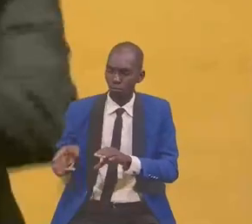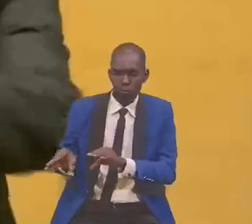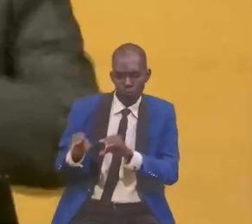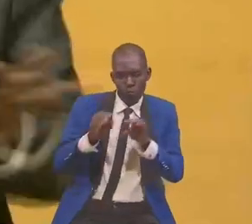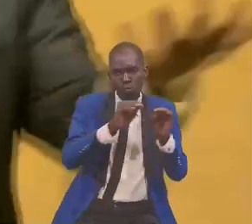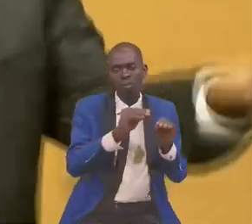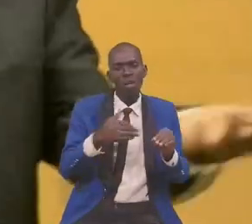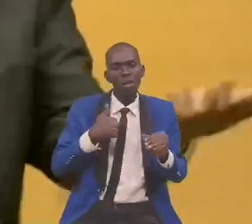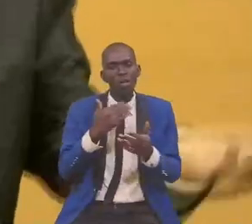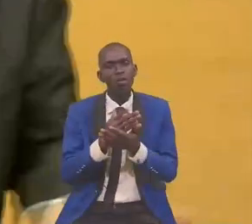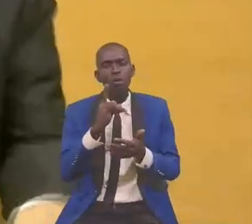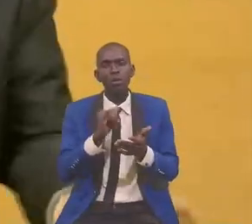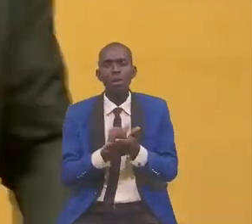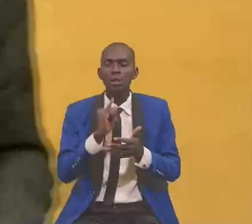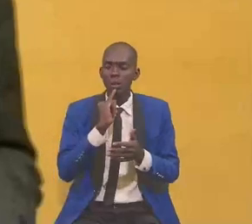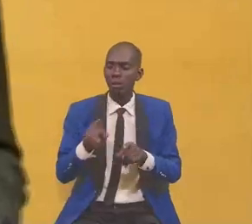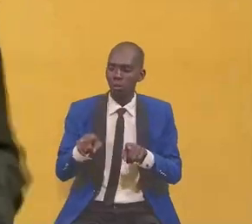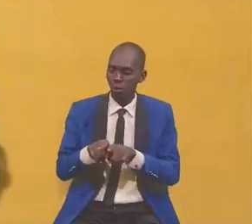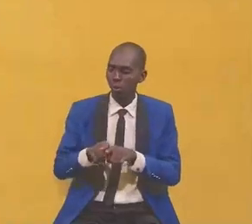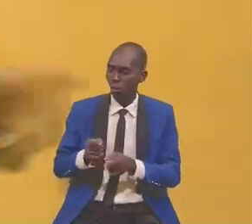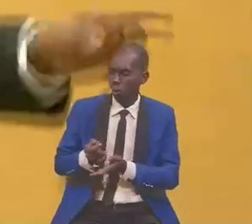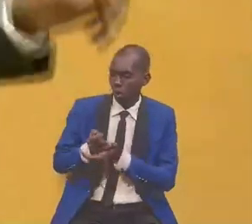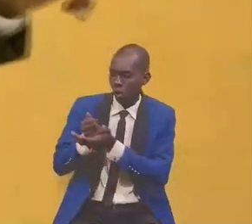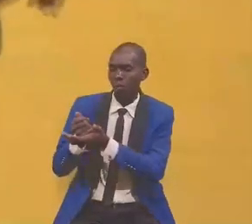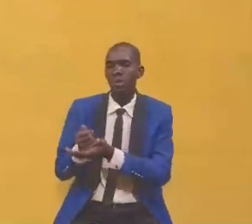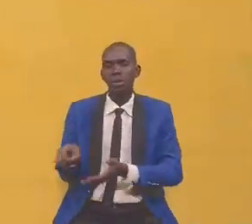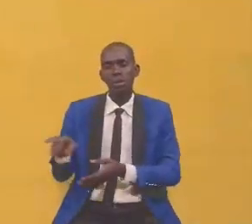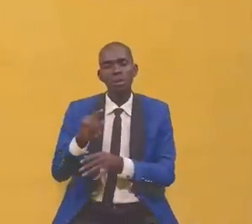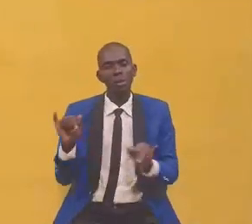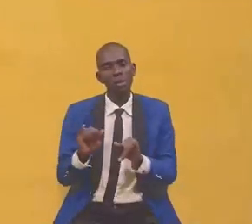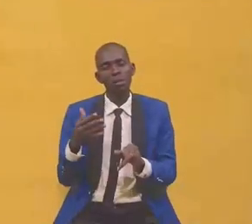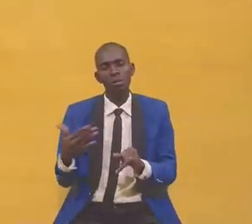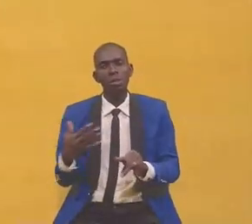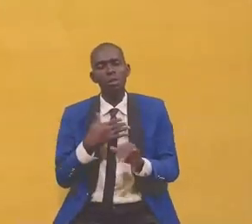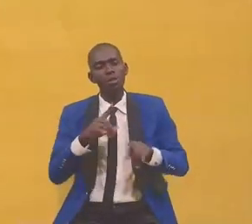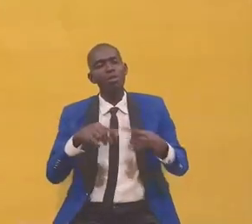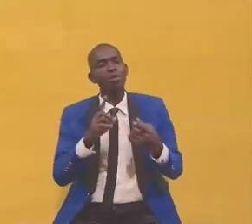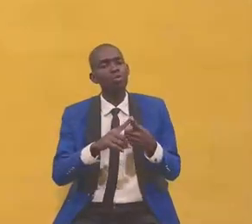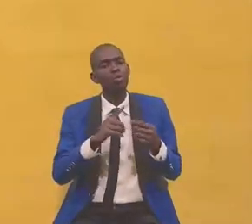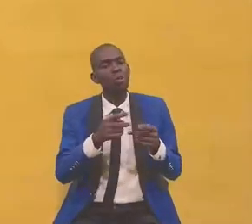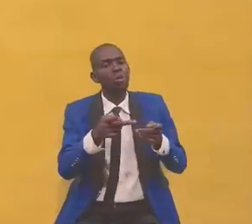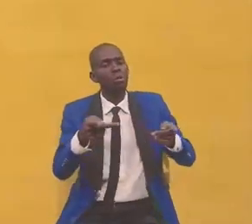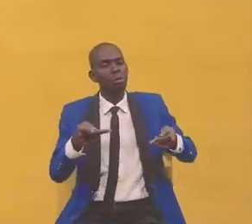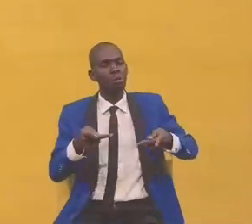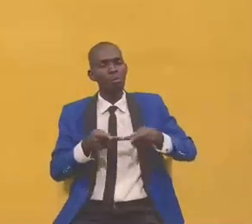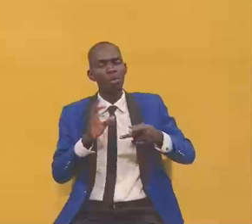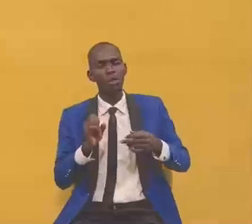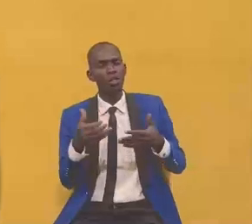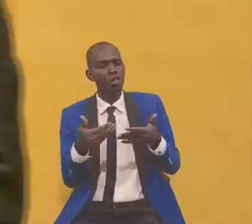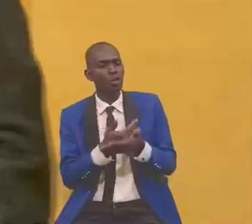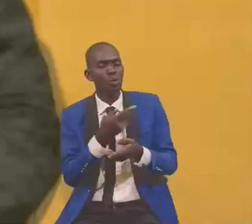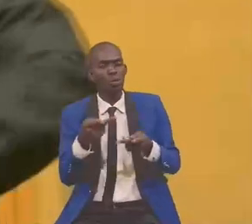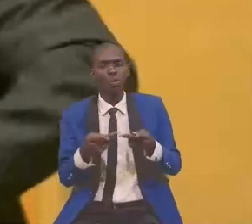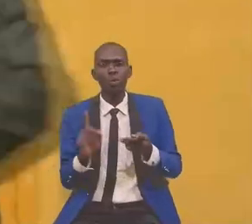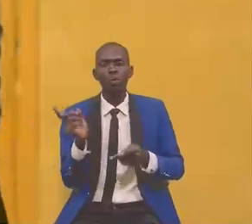leur donne ce que vous leur donnez et vous allez vers les lieux où se trouvent les malades